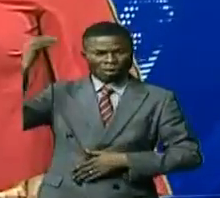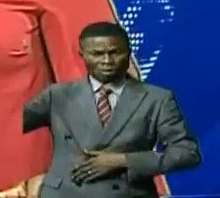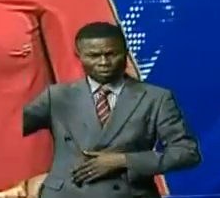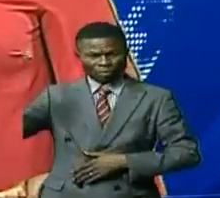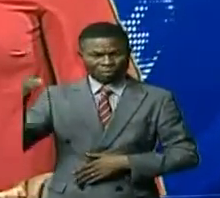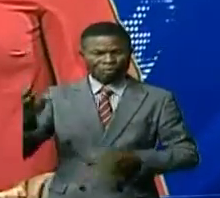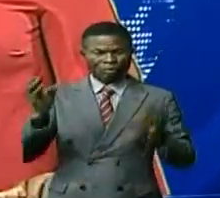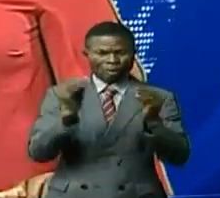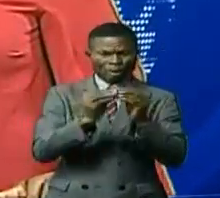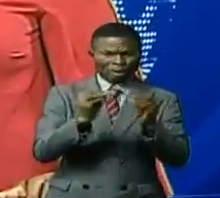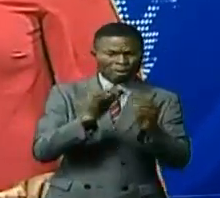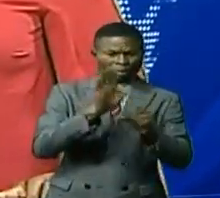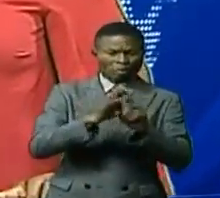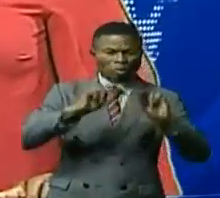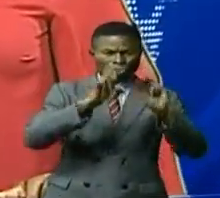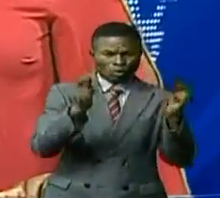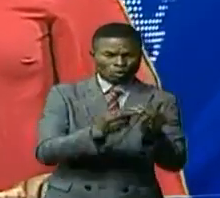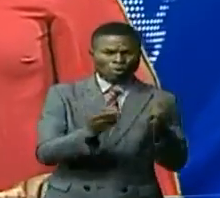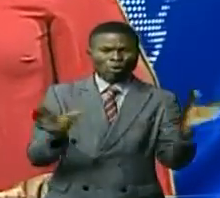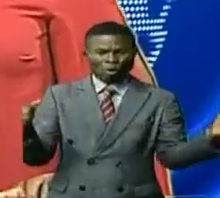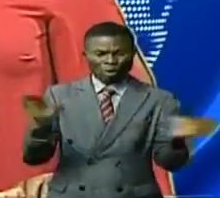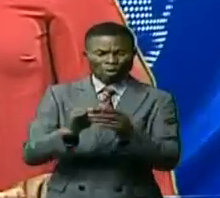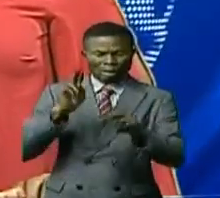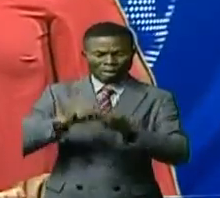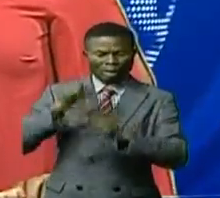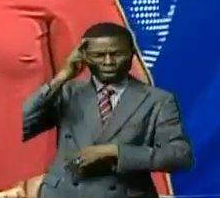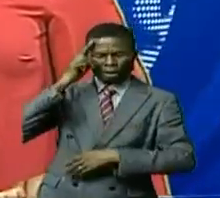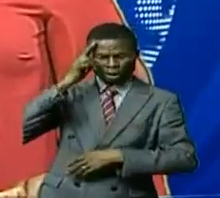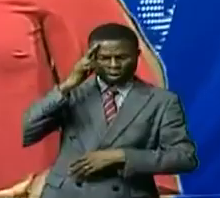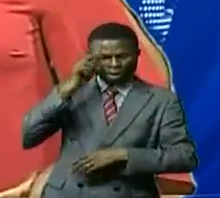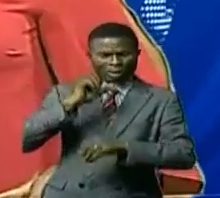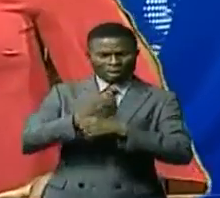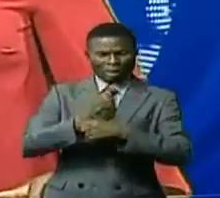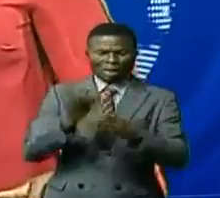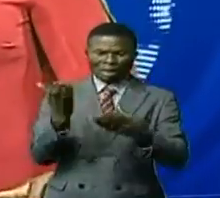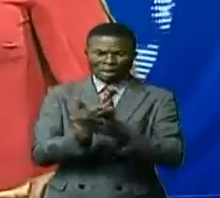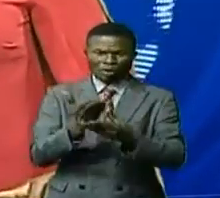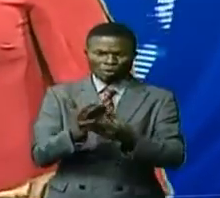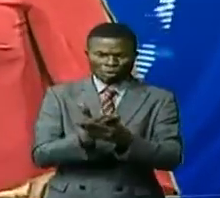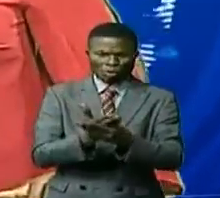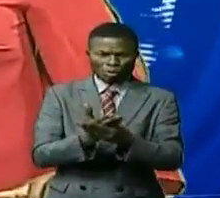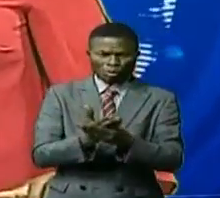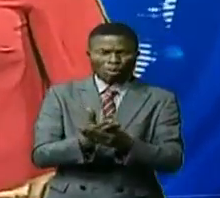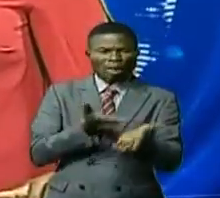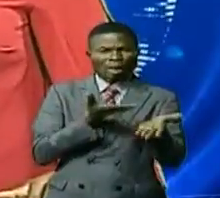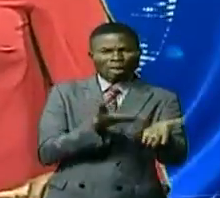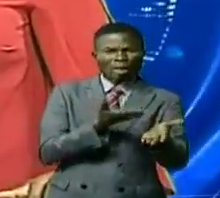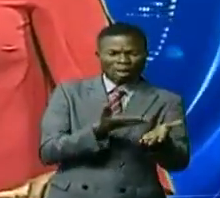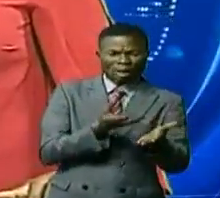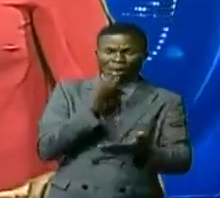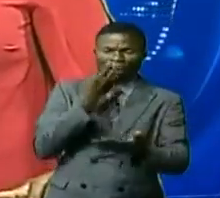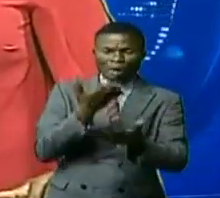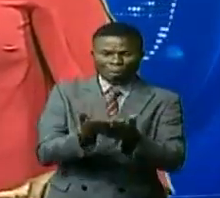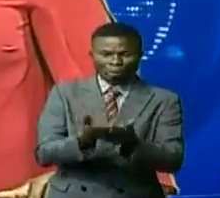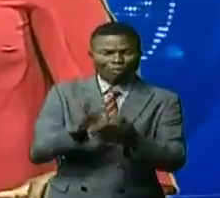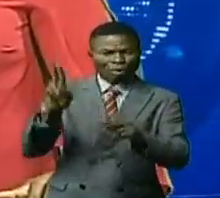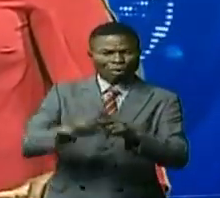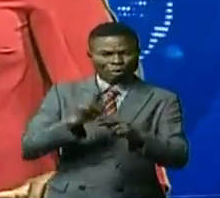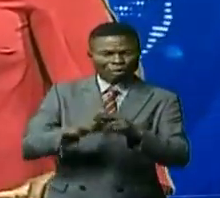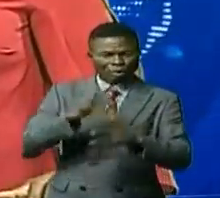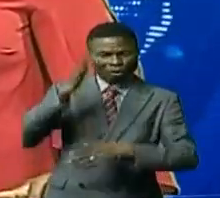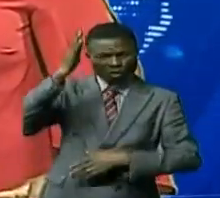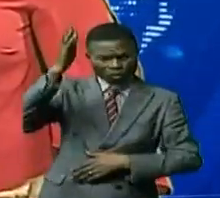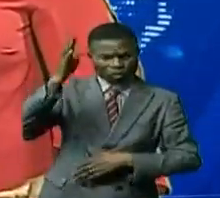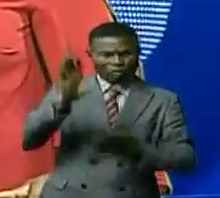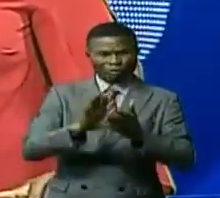réuni différentes catégories pour réfléchir et mettre en place un document qui va servir comme modèle de l'application. Séverine